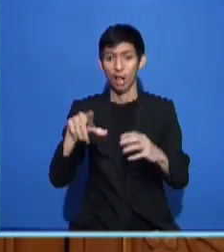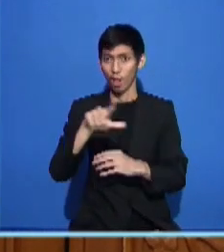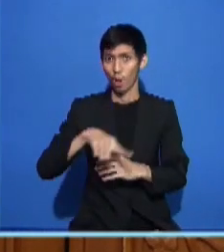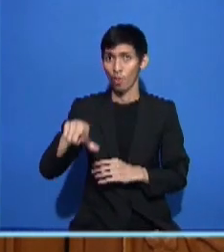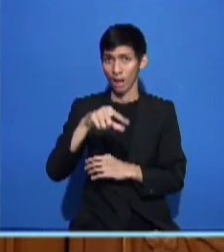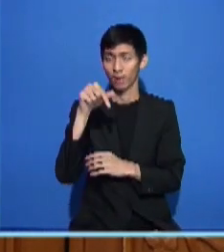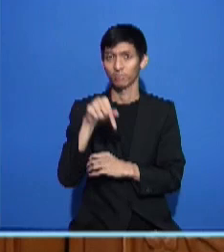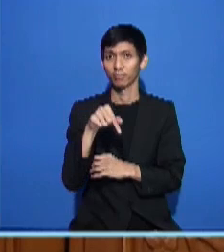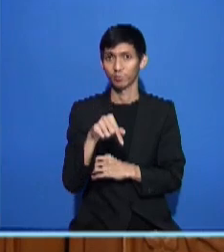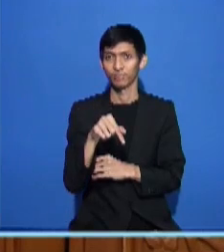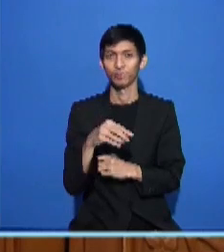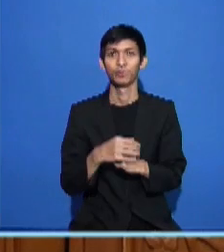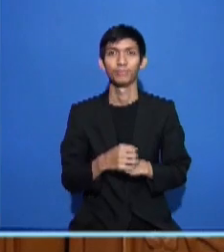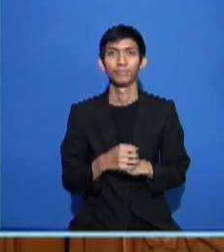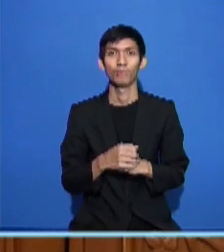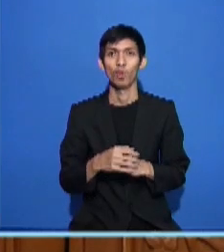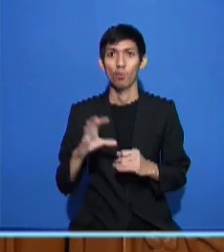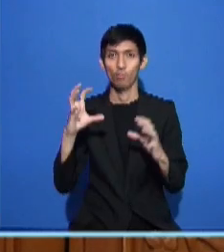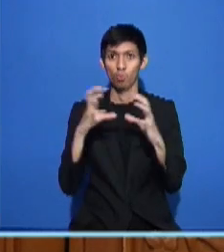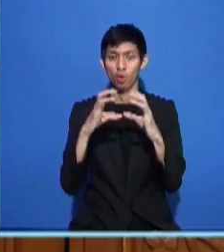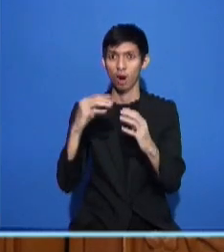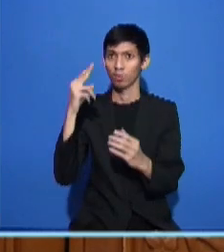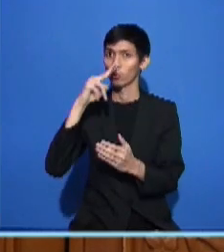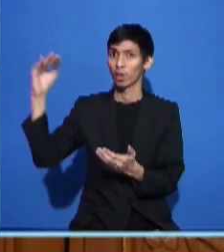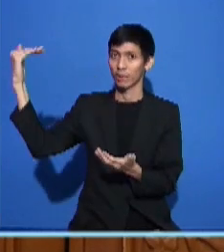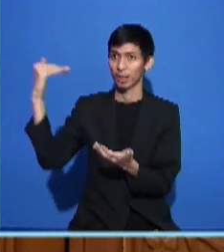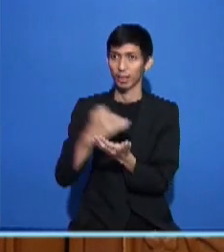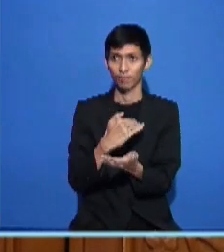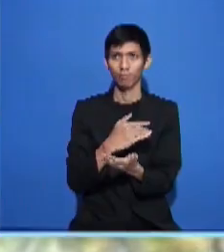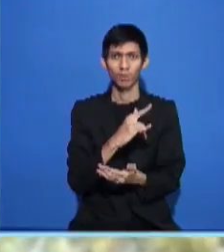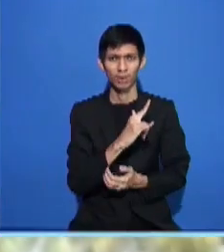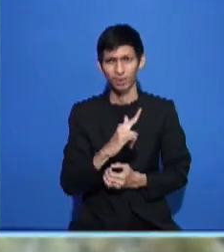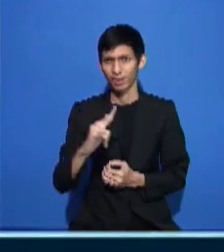import ingkang ajek sak panjanging taun dados salah setunggaling pawatanipun.